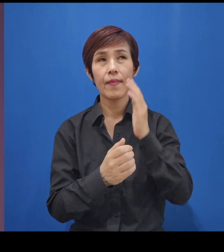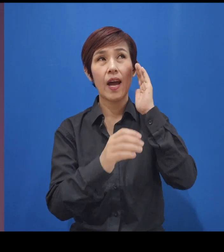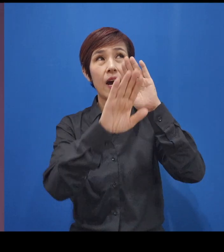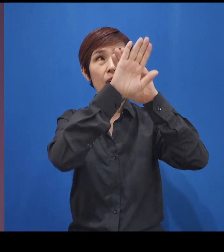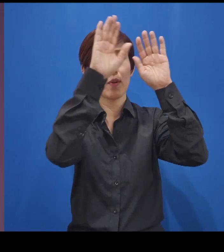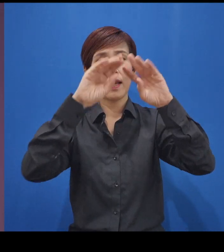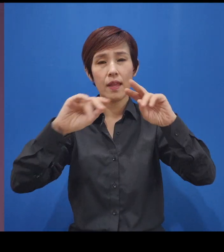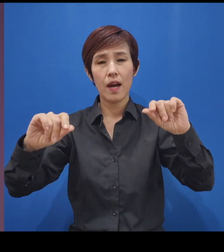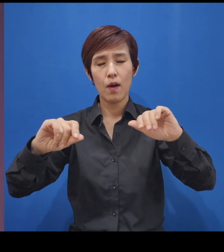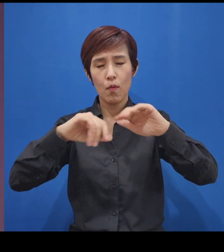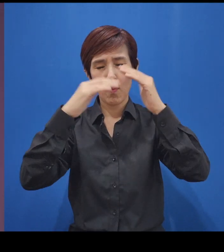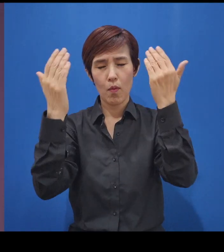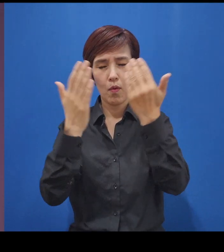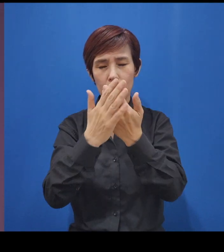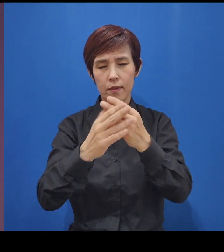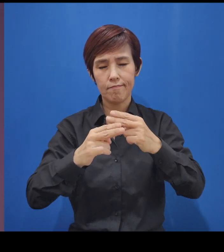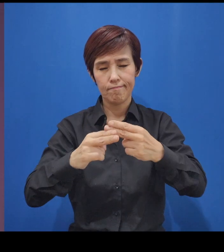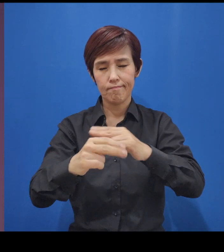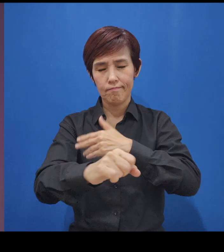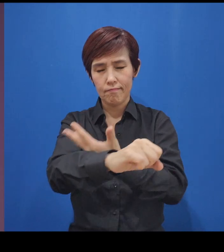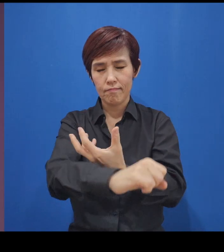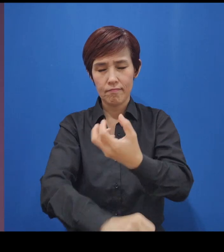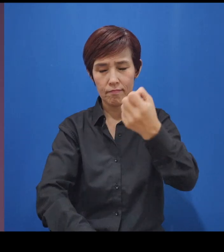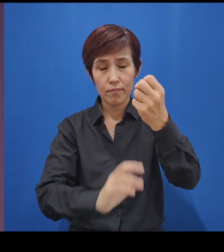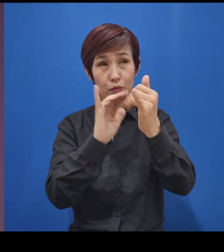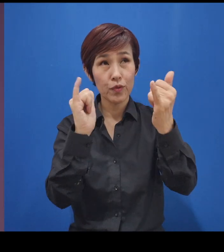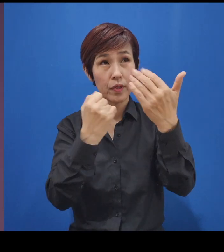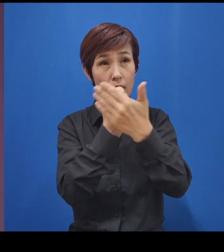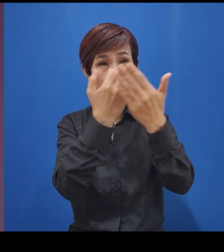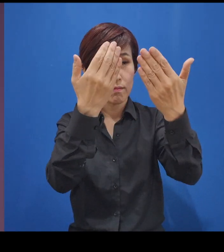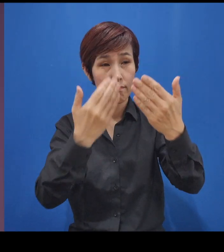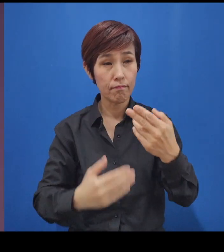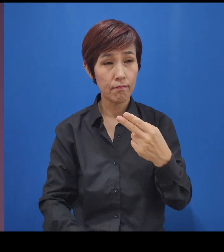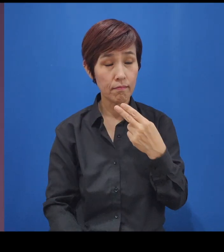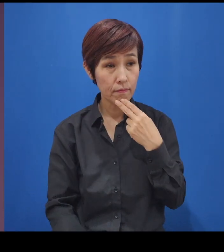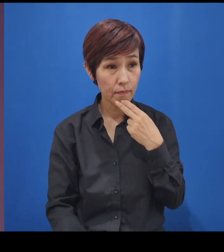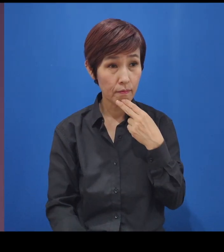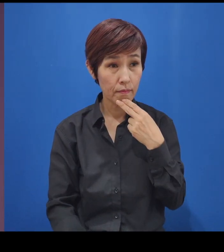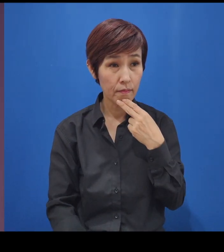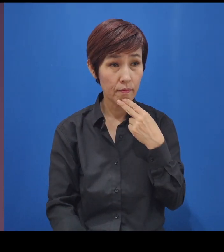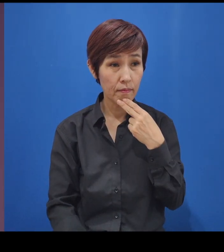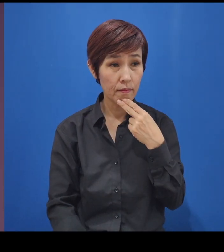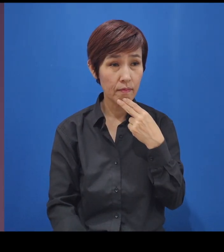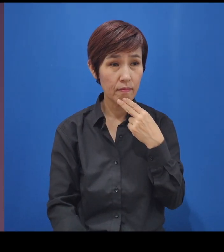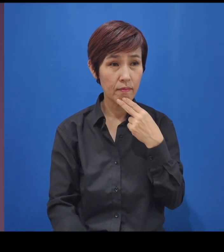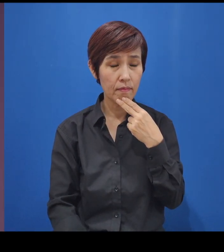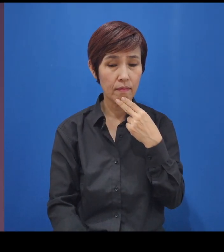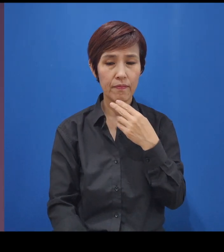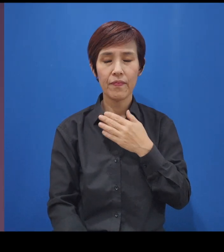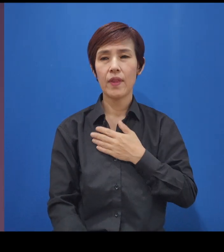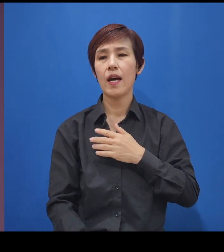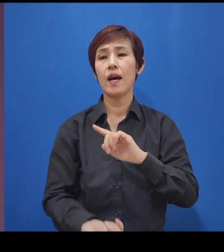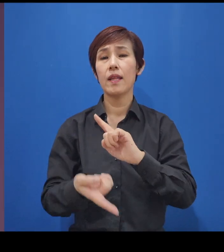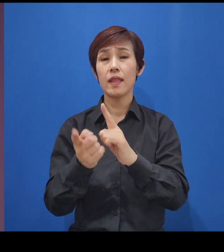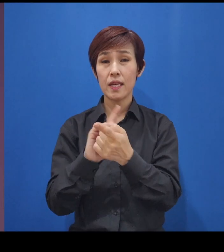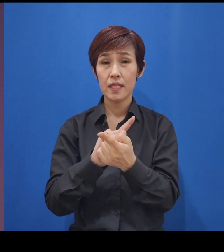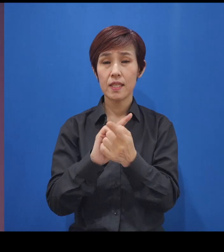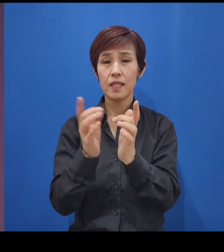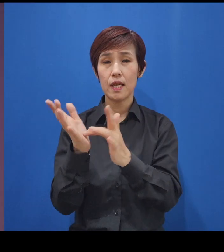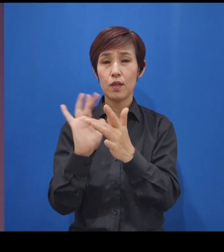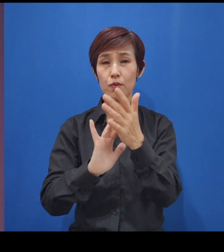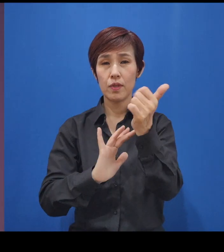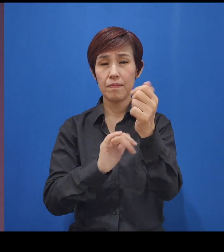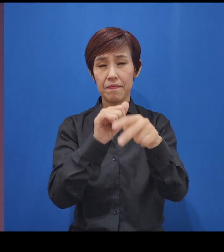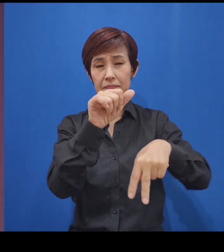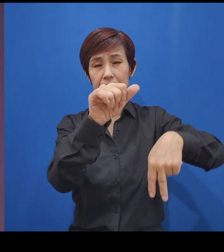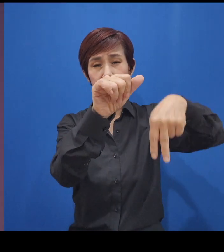하늘과 땅의 모든 권세를 가지신 분의 그 은혜가 없었더라면, 나 대신 십자가에서 내